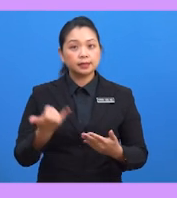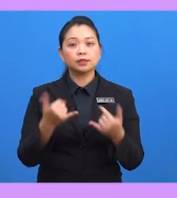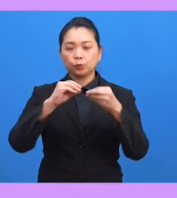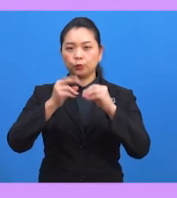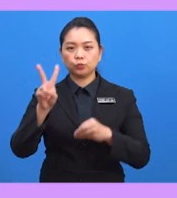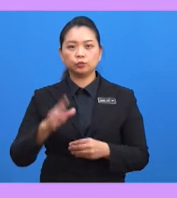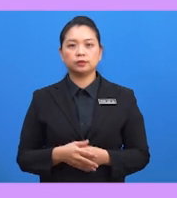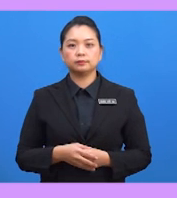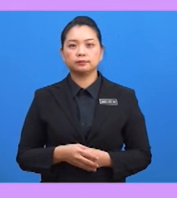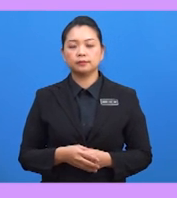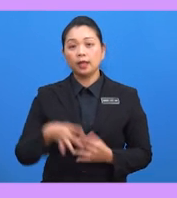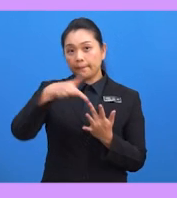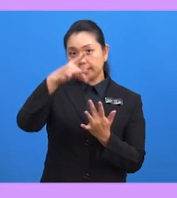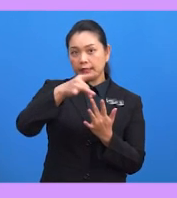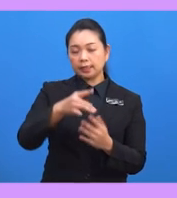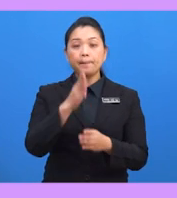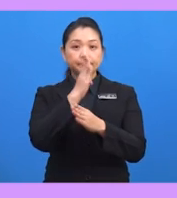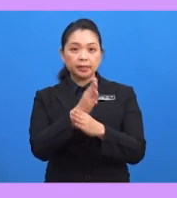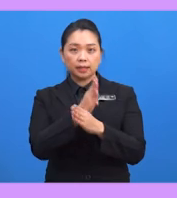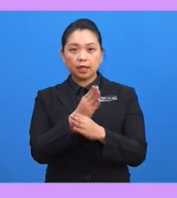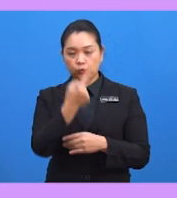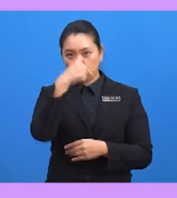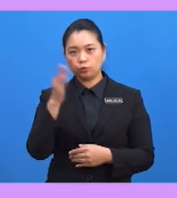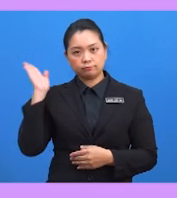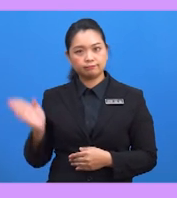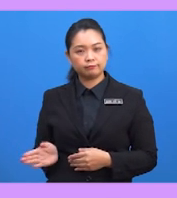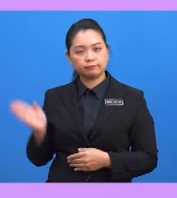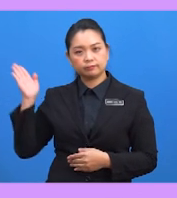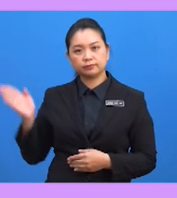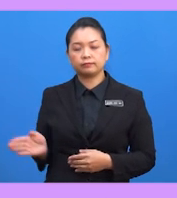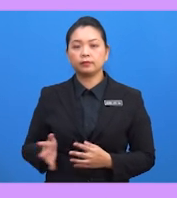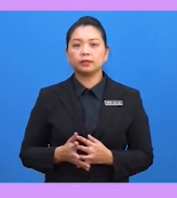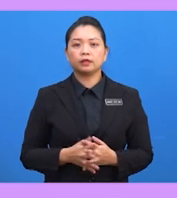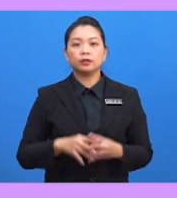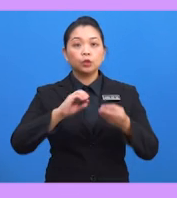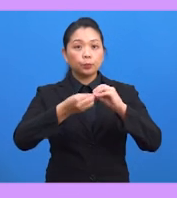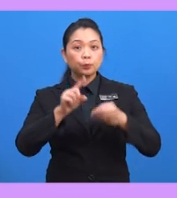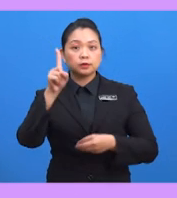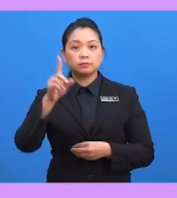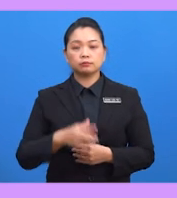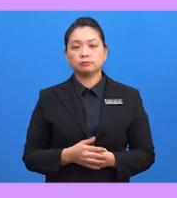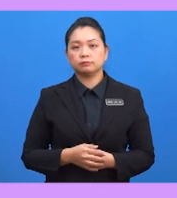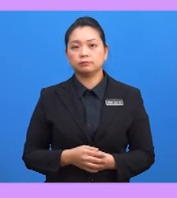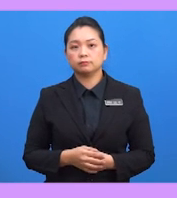Soalan kedua, pilih pasangan yang benar dalam jawapan di bawah. Nombor 1.